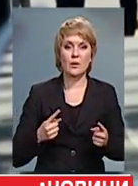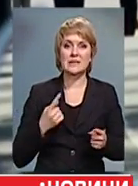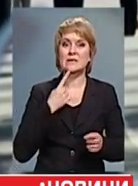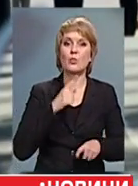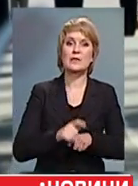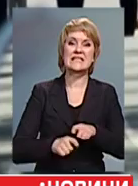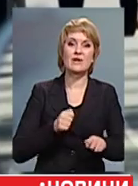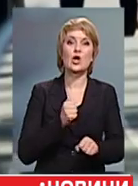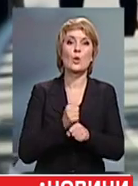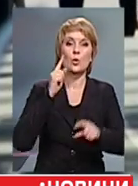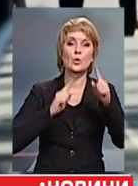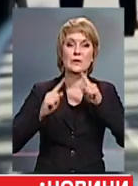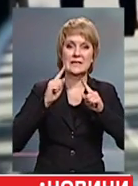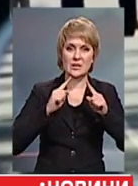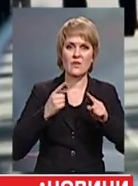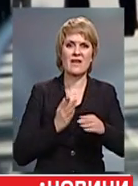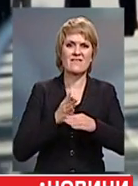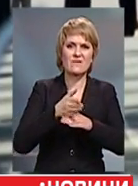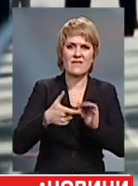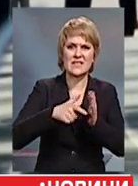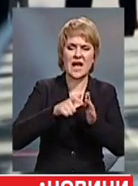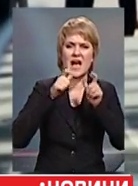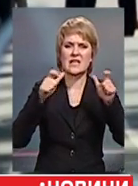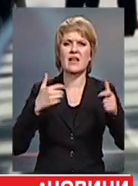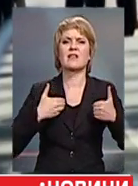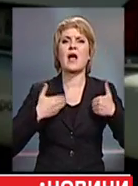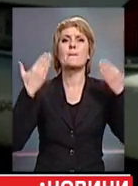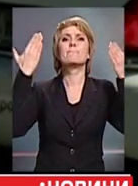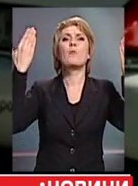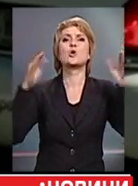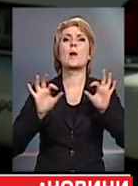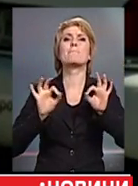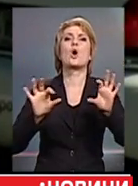Конгресу. Тоді він увірвався до зали засідань, кричучи, що він – божий пророк.